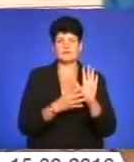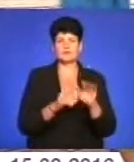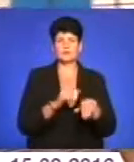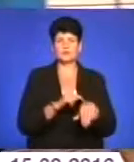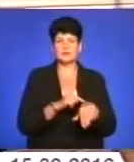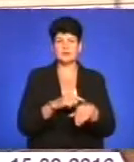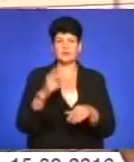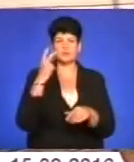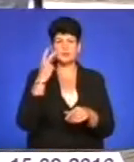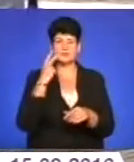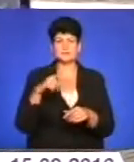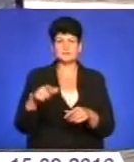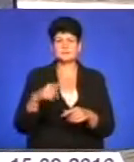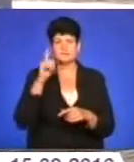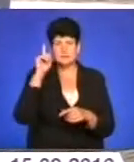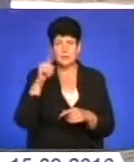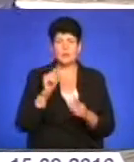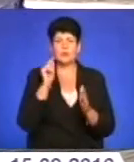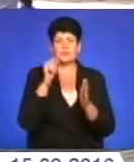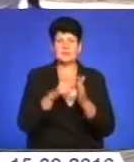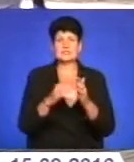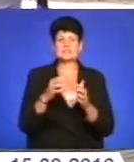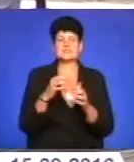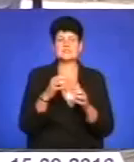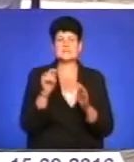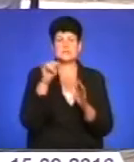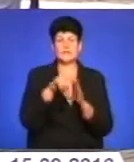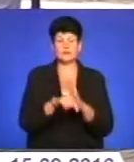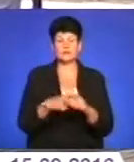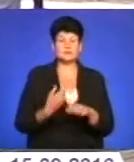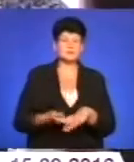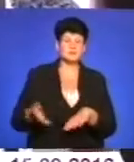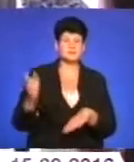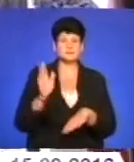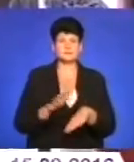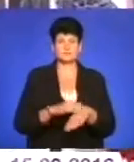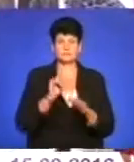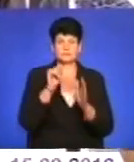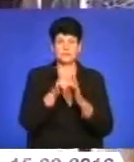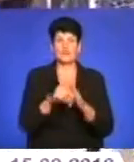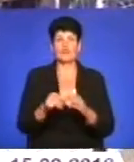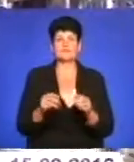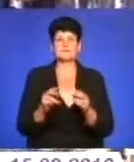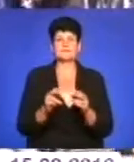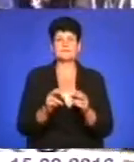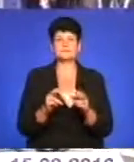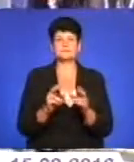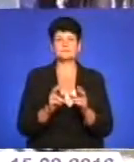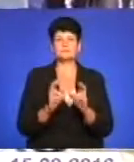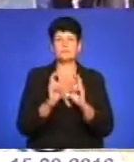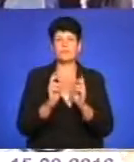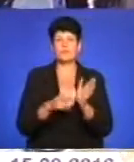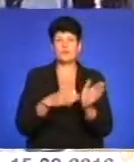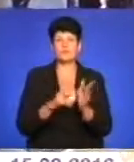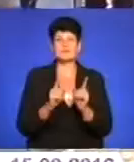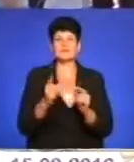постійні пасажири знають – потрапити всередину перед відправленням – справжній тест на виживання. У транспорті лише 3 вагони. До того